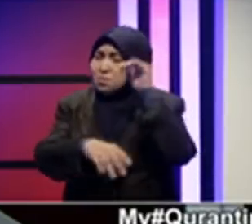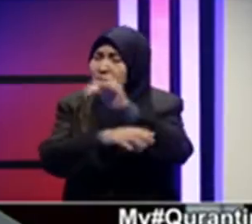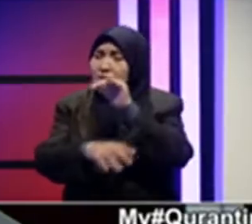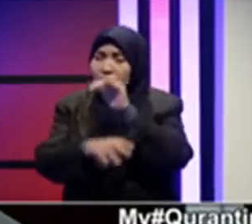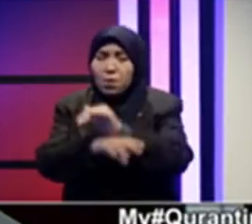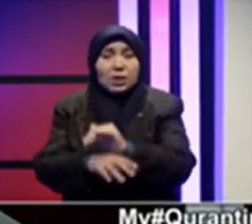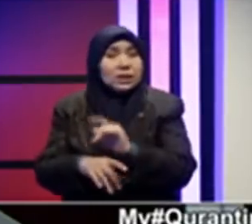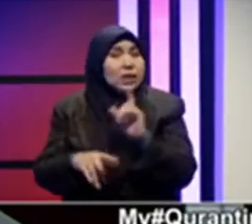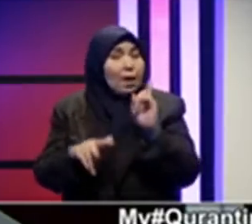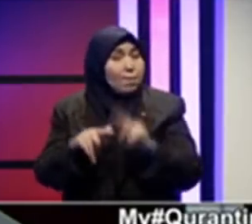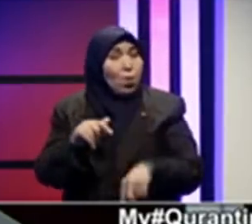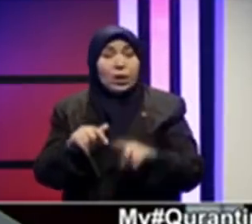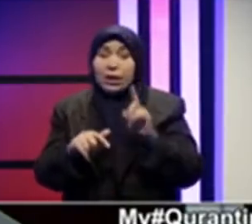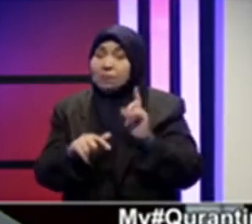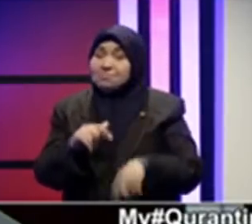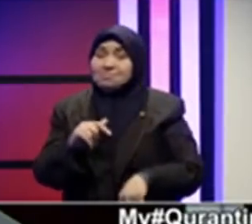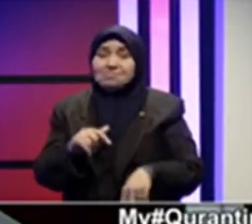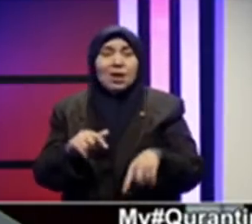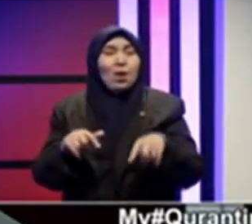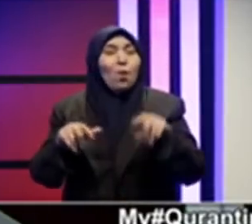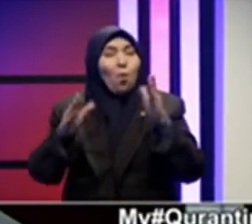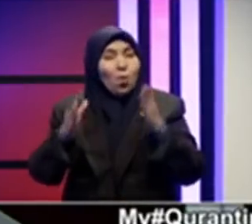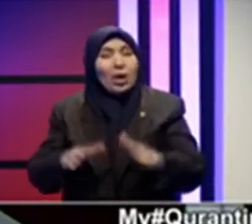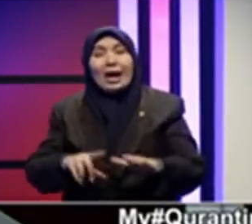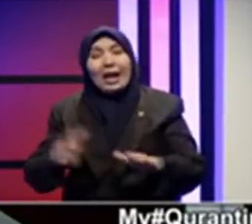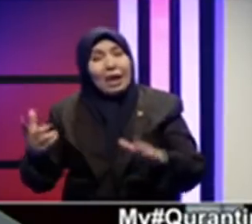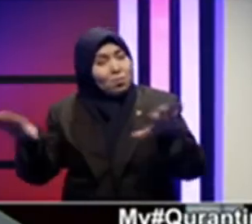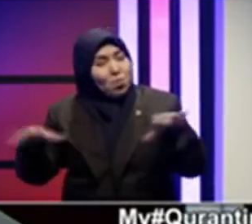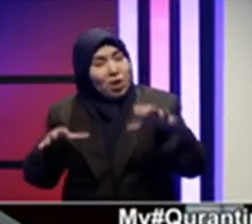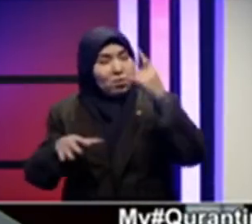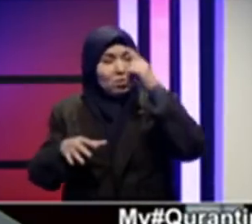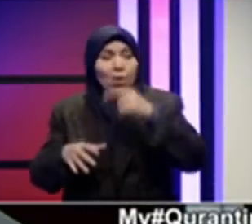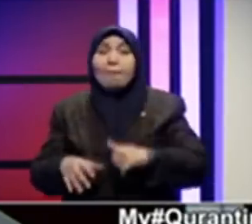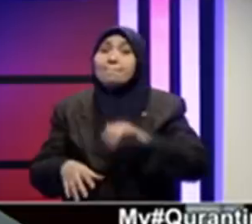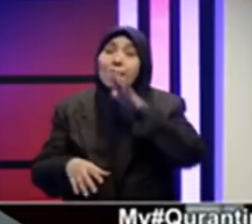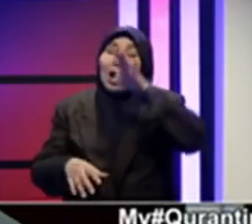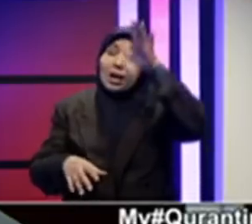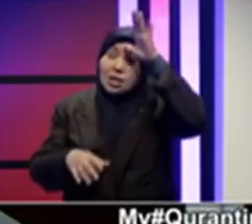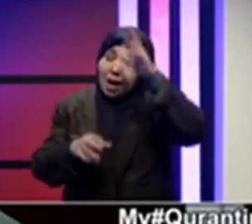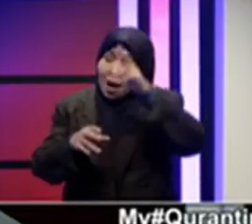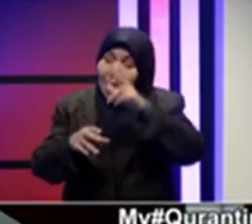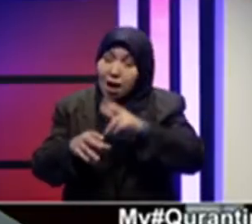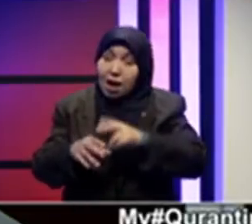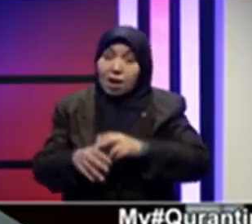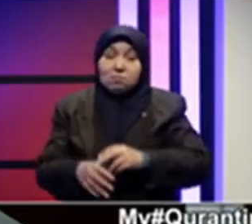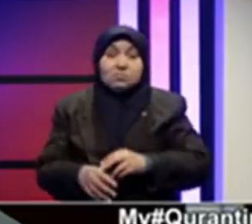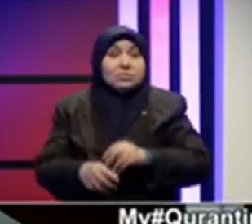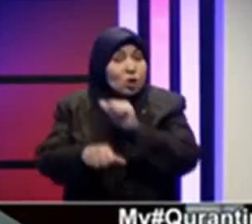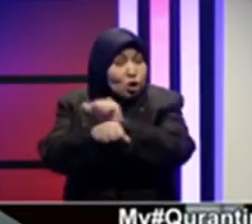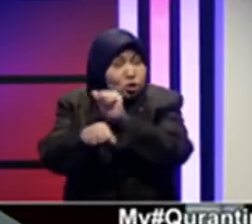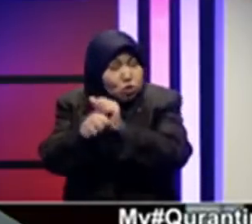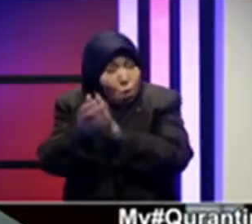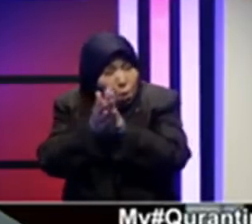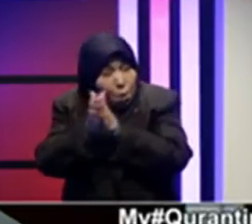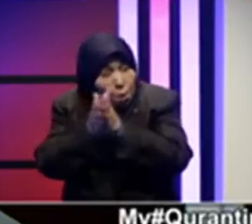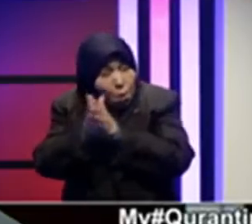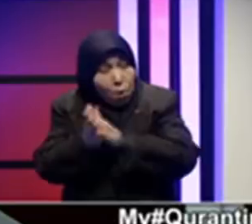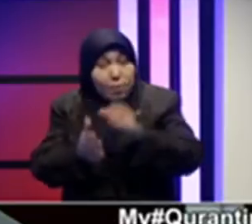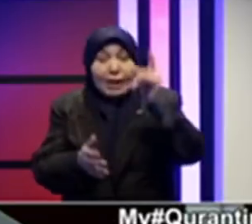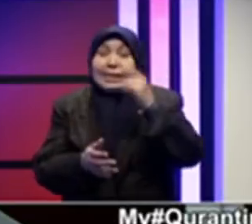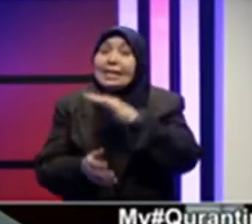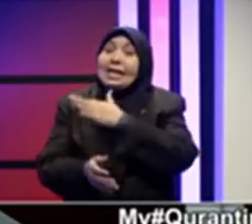tidak boleh diperjuangkan oleh orang lain. Tidak boleh outsource, ustaz. Ya, tak boleh mak ayah kerja kuat, anak kaya. Tak ada. Iman tidak